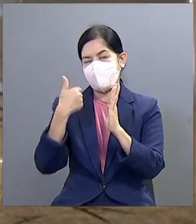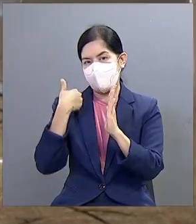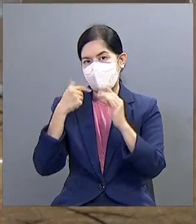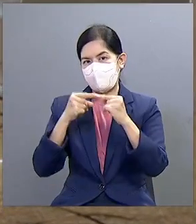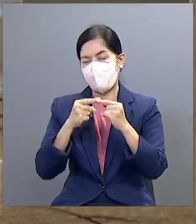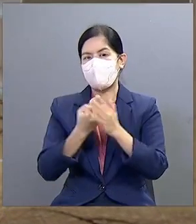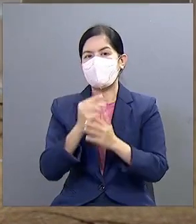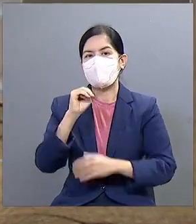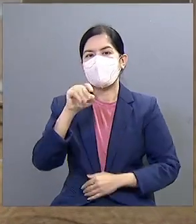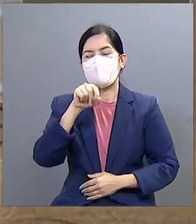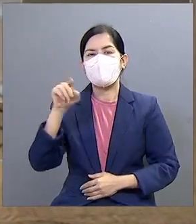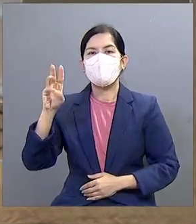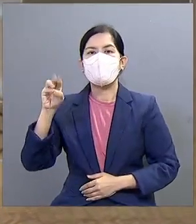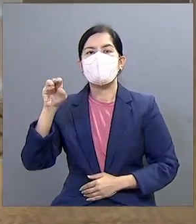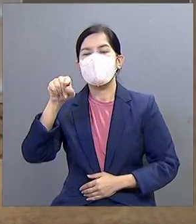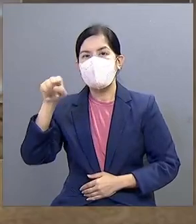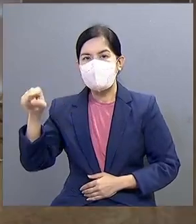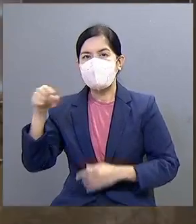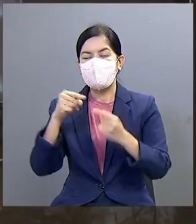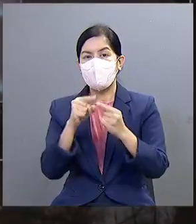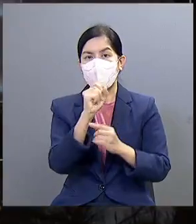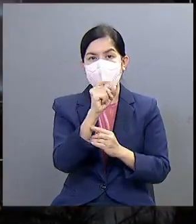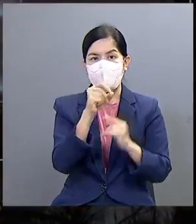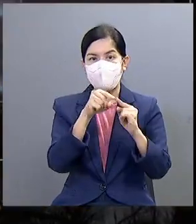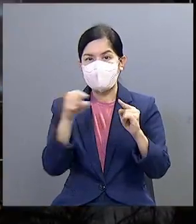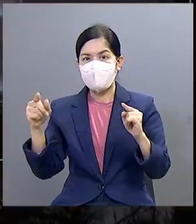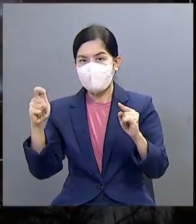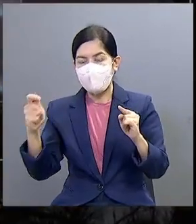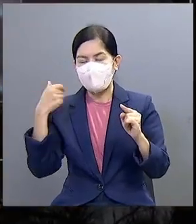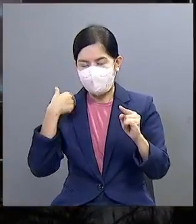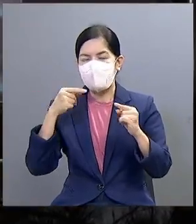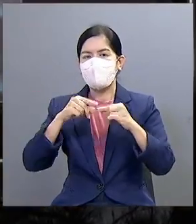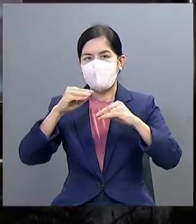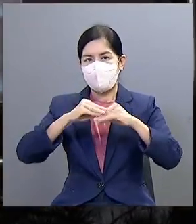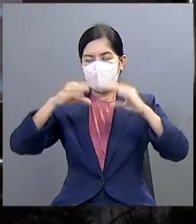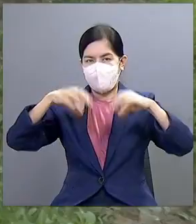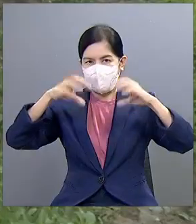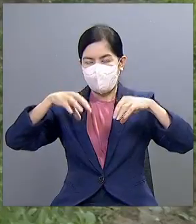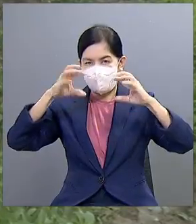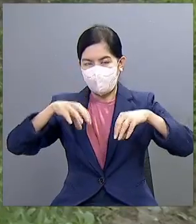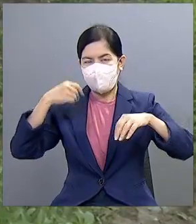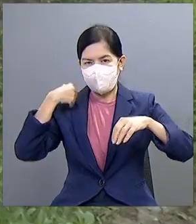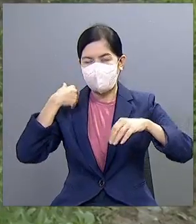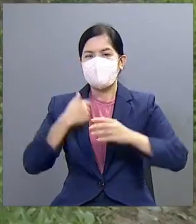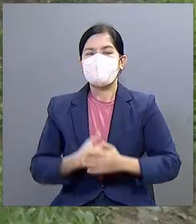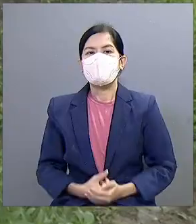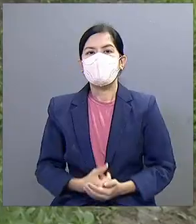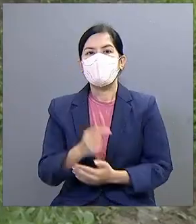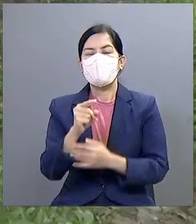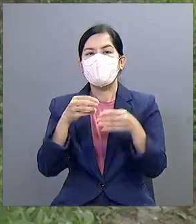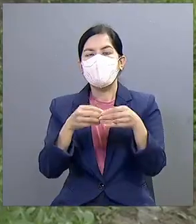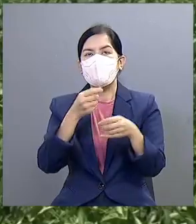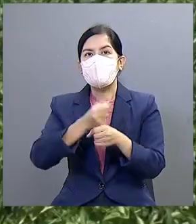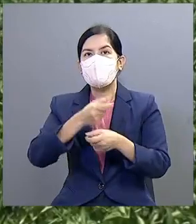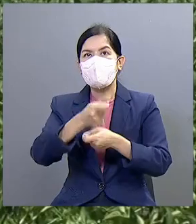ของพื้นที่โดยในช่วงวันศุกร์ถึงวันอังคารนี้ฝนจะเพิ่มมากขึ้นและมีฝนตกหนักถึงหนักมากบางแห่งเกษตรกรควรระวังอันตรายโ